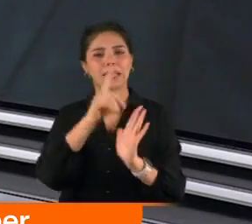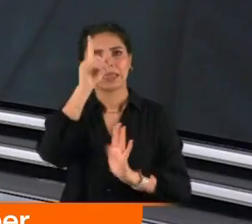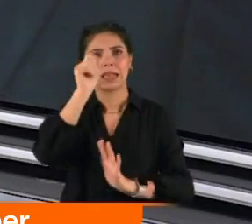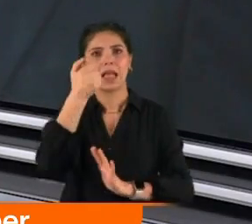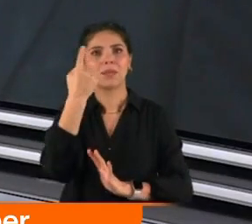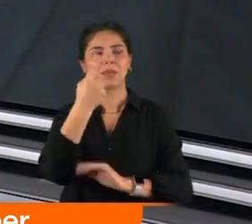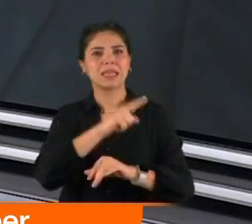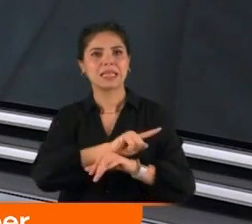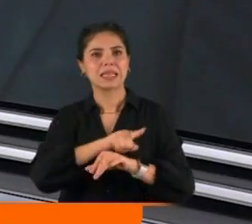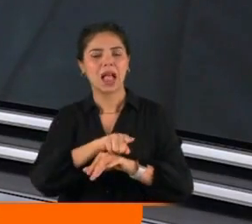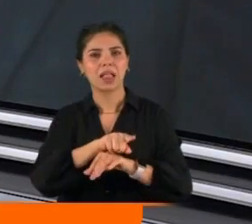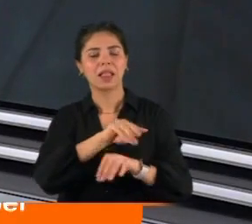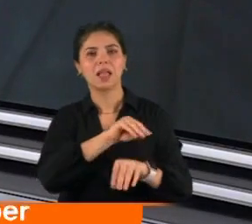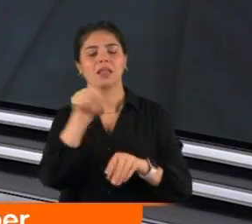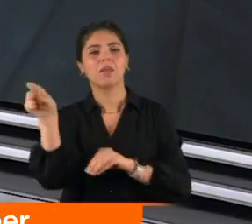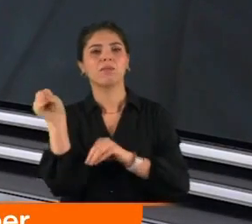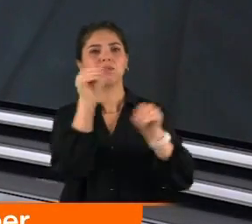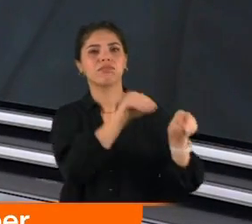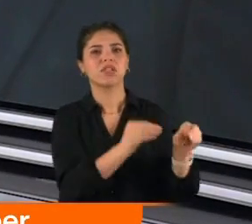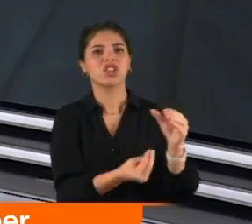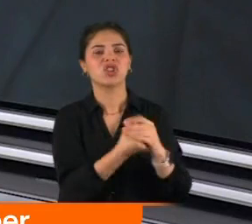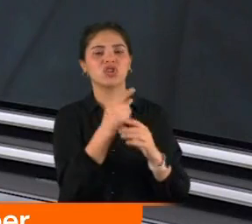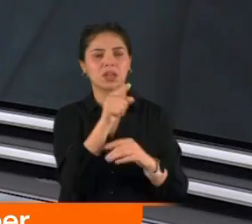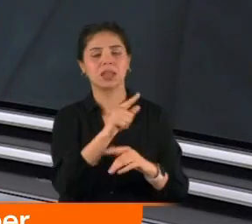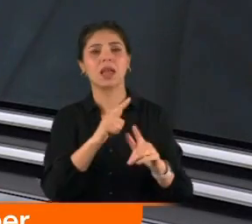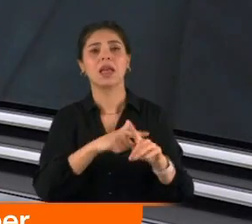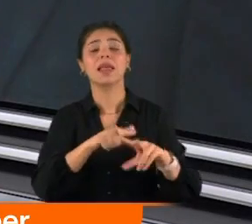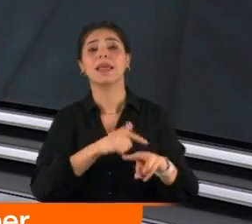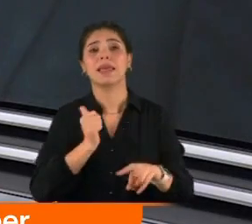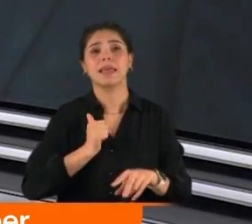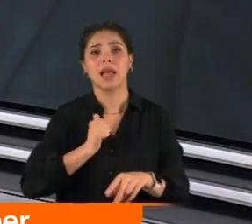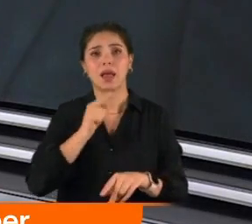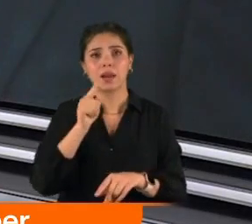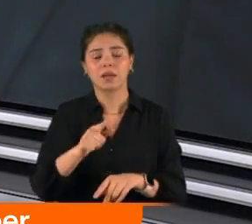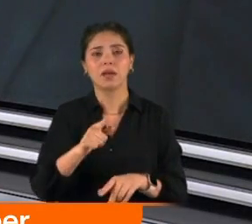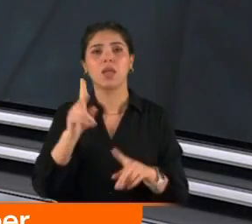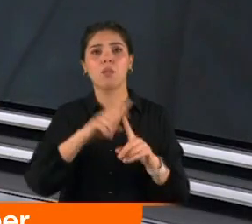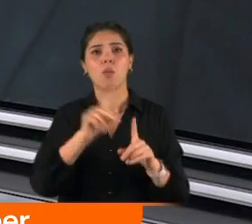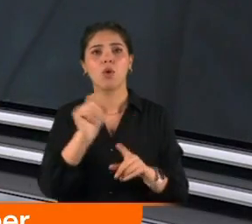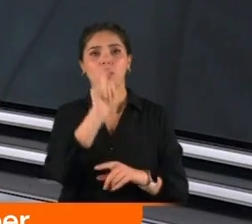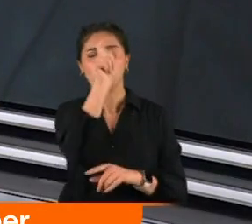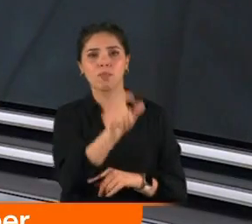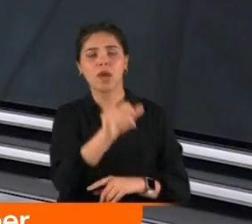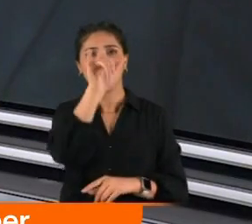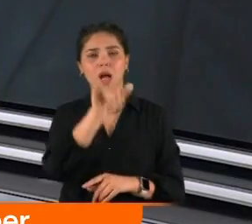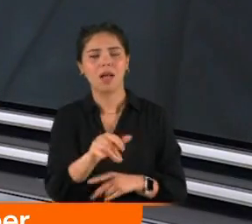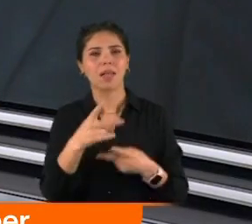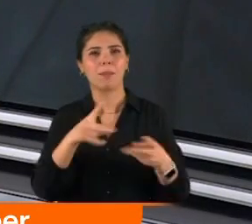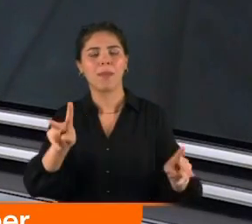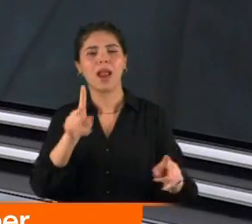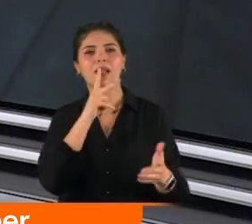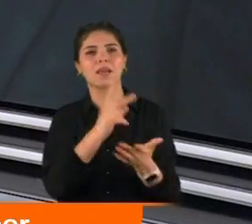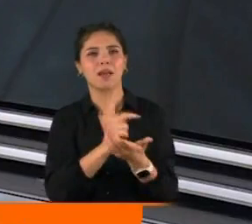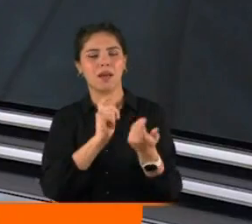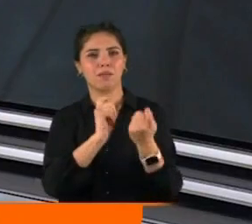sadece 61 saniyede aktardıkları ortaya çıktı. Yargıtay verileri aktaran FETÖ'cü polis memuru hakkında verilen beraat kararını bozdu.